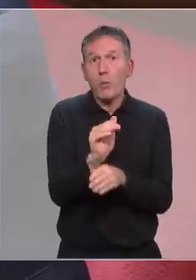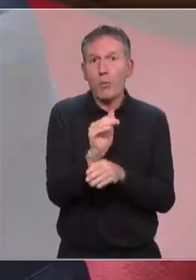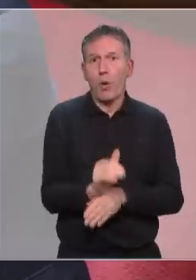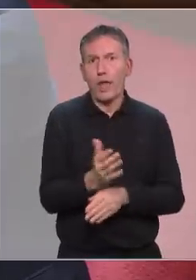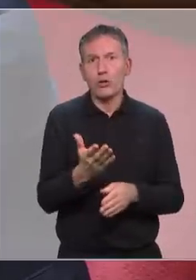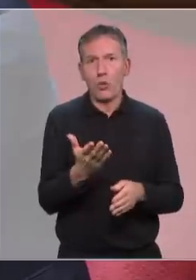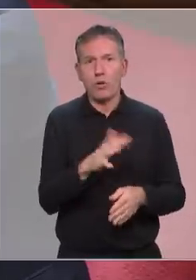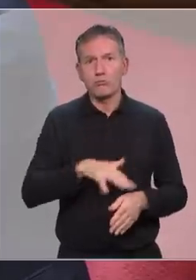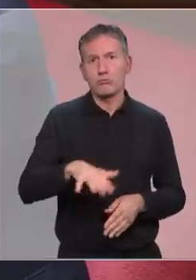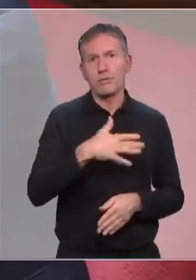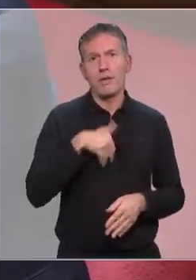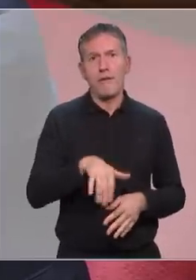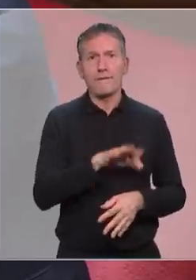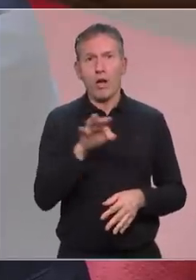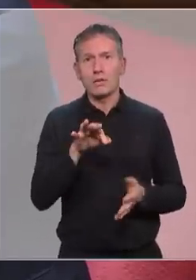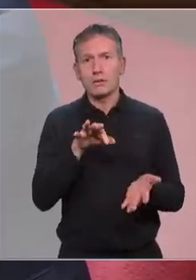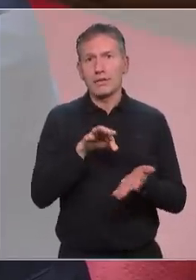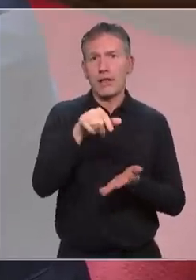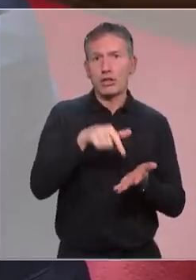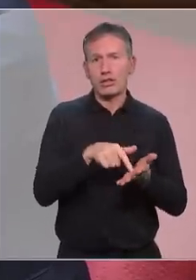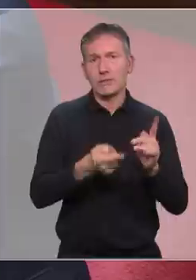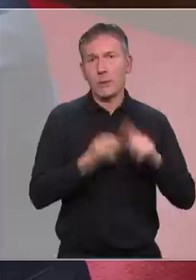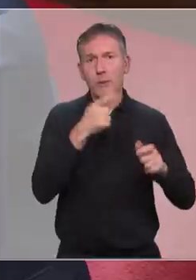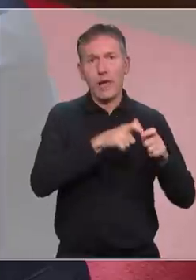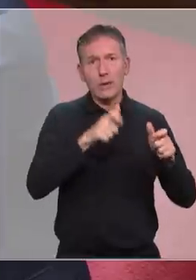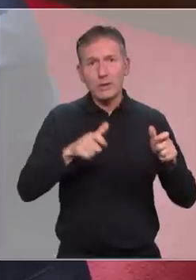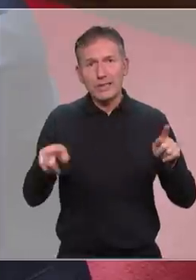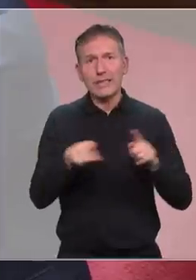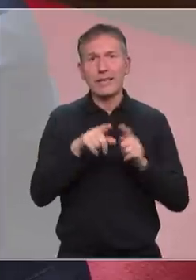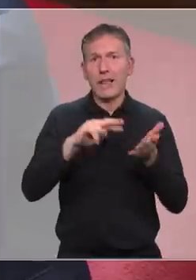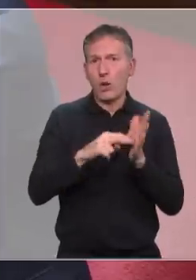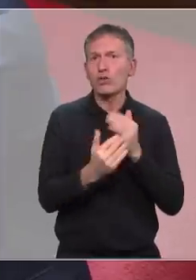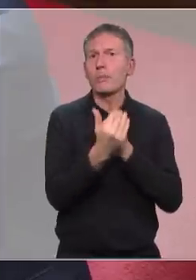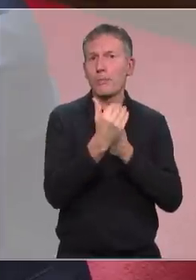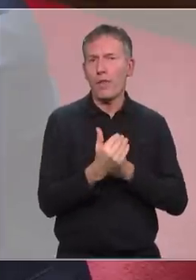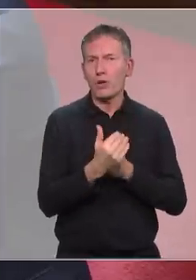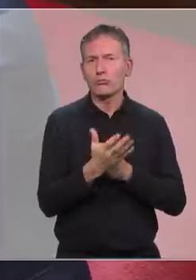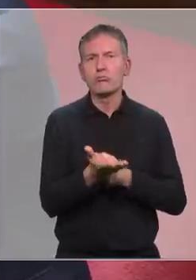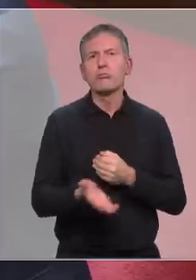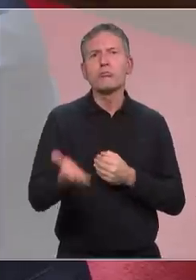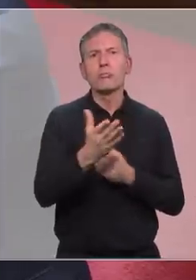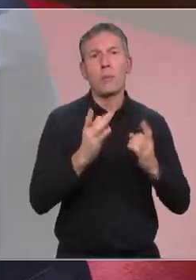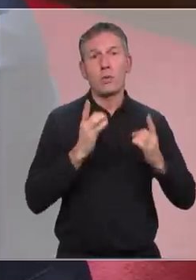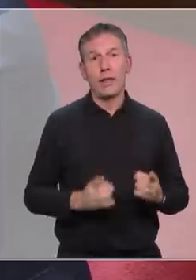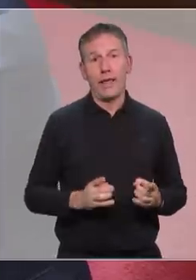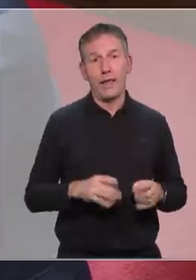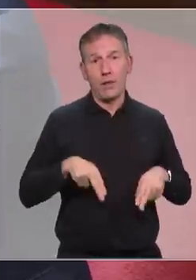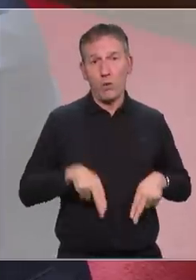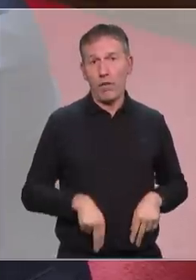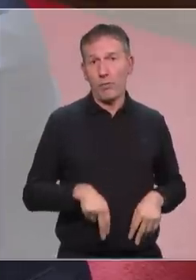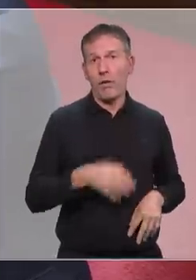intérêts stratégiques, industriels et technologiques. Oui, mesdames et messieurs les députés, l'appui du gouvernement et de